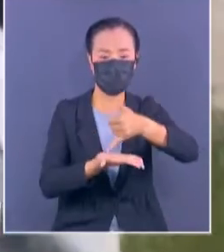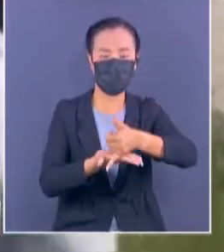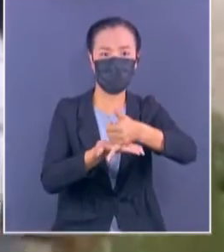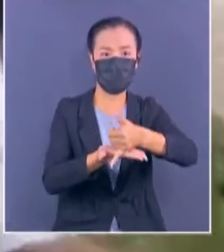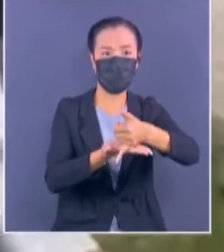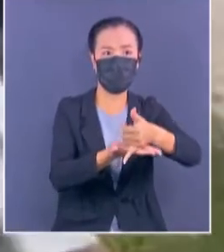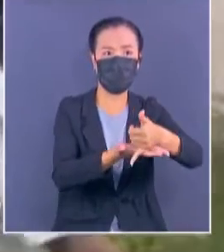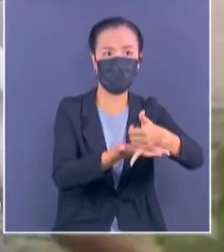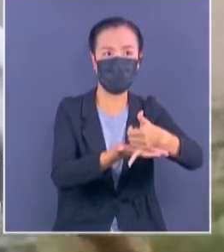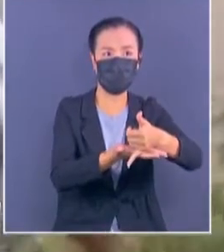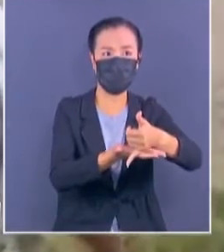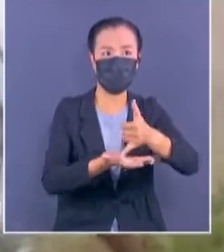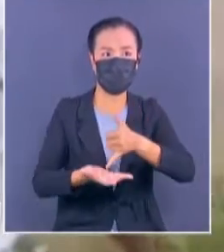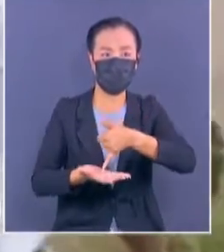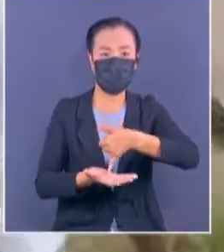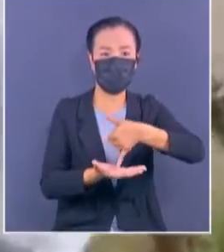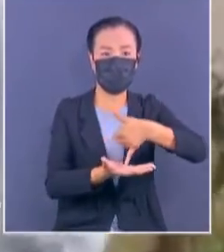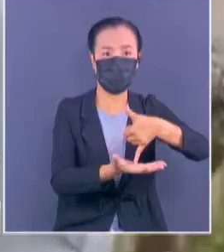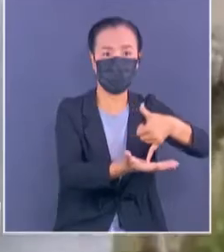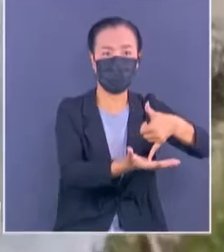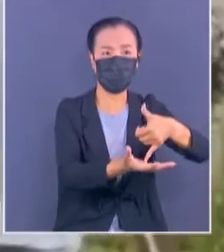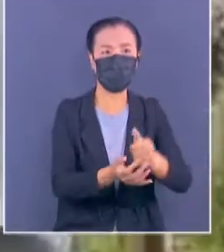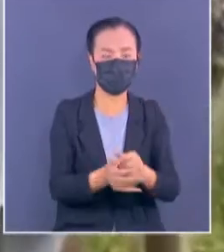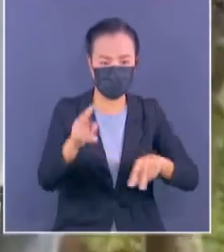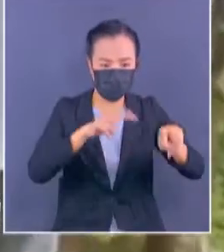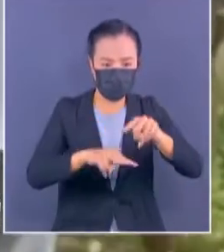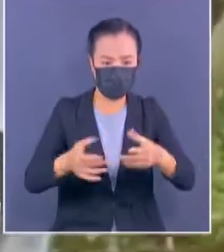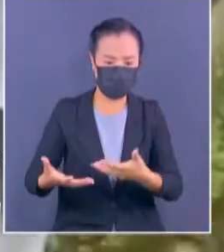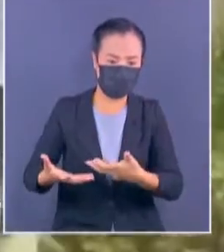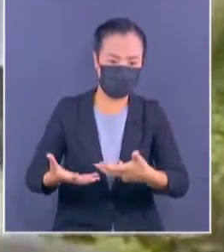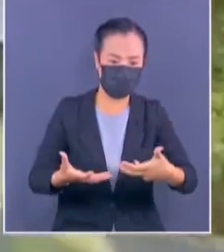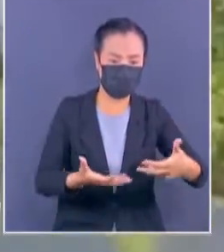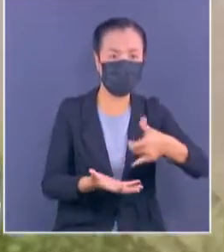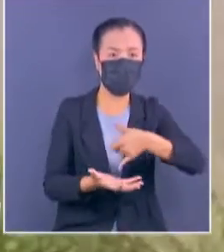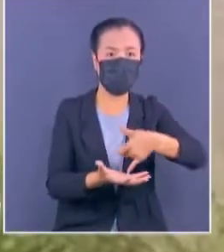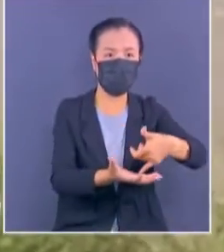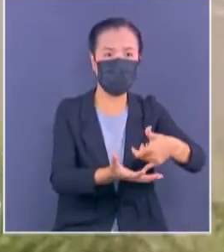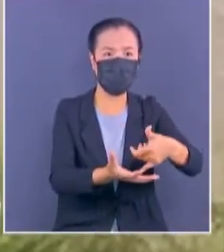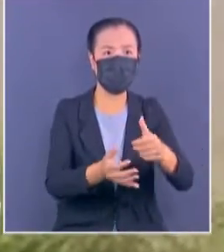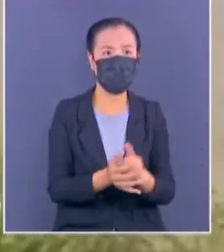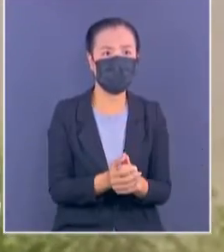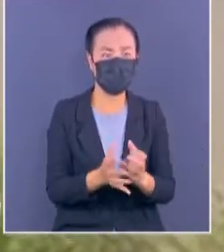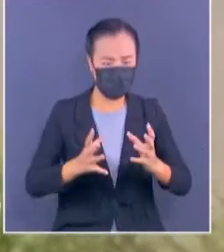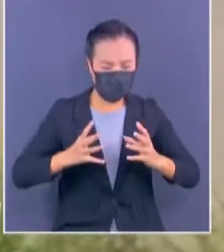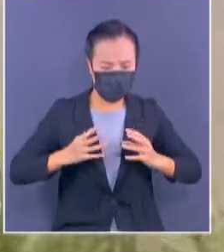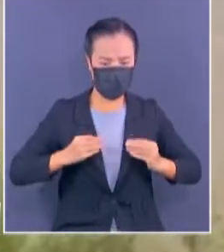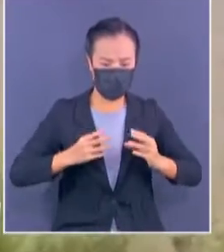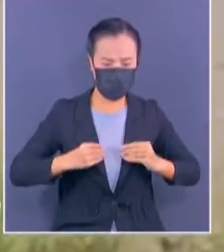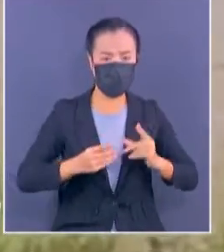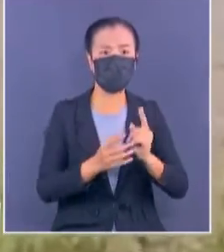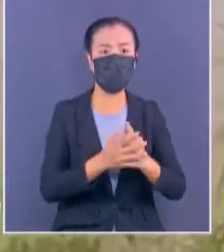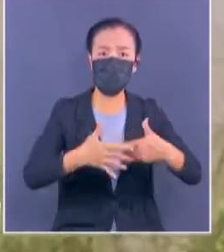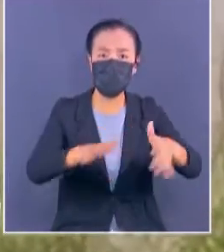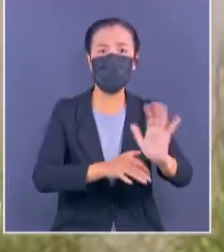ย คนที่ยืนอยู่ก็คือเจ้าของ เจ้าของ ทิ้งไม่ได้นะ ไปพร้อมกับแพกระชังปลาเลยไม่ทิ้งบอกยอมตายแต่ไงก็จะไม่ทิ้งปล